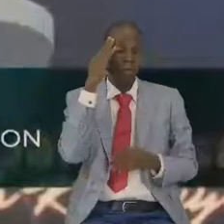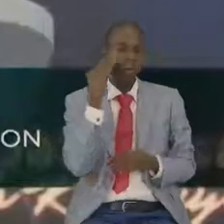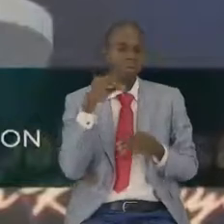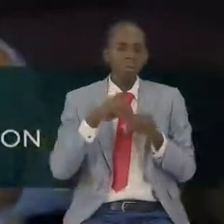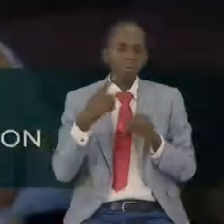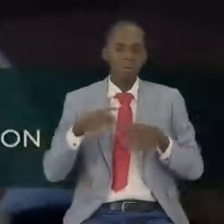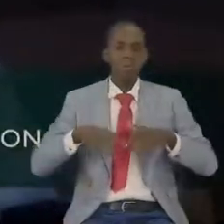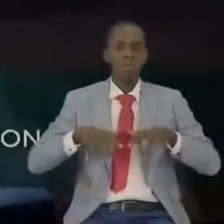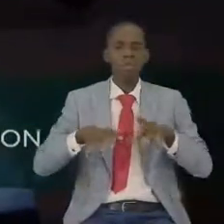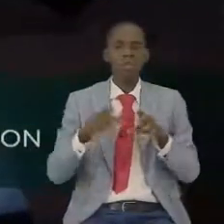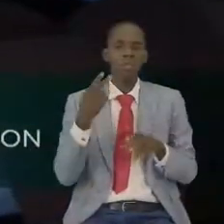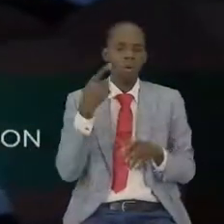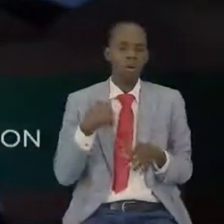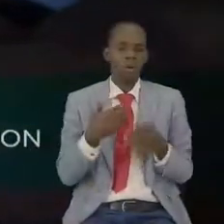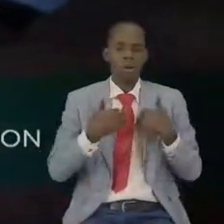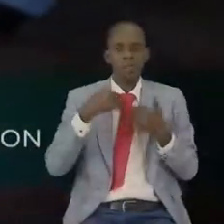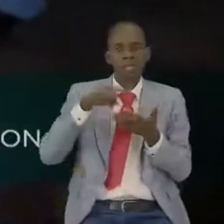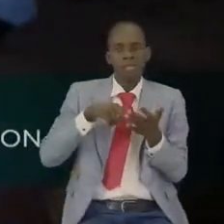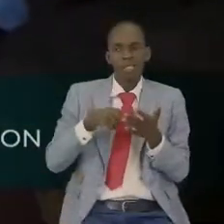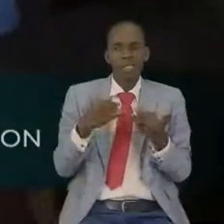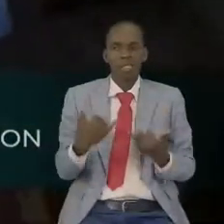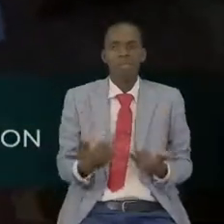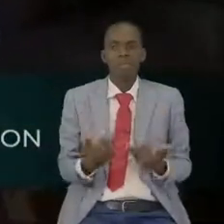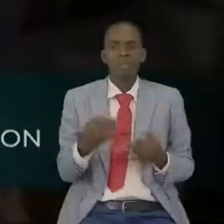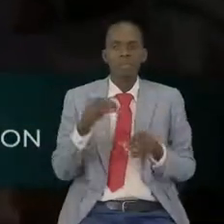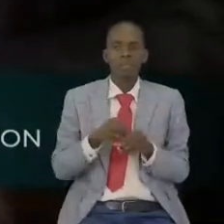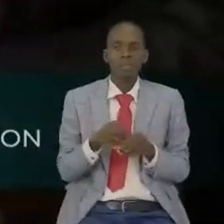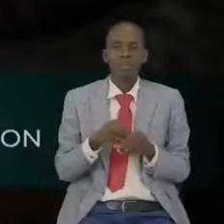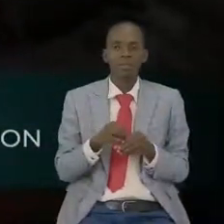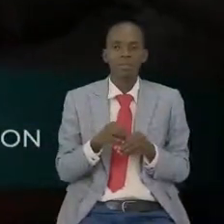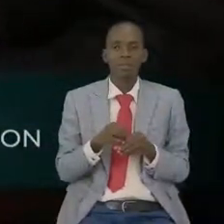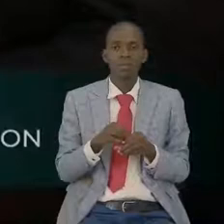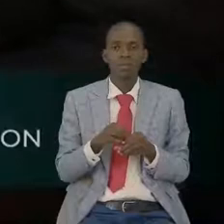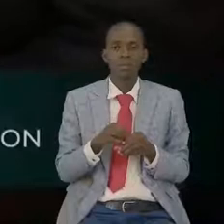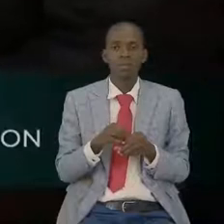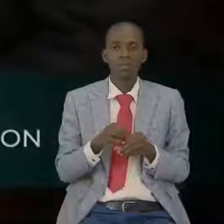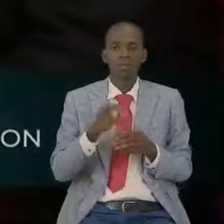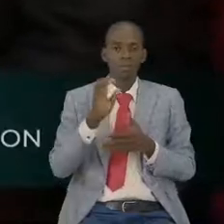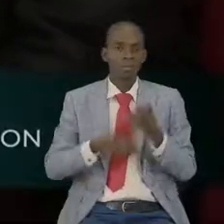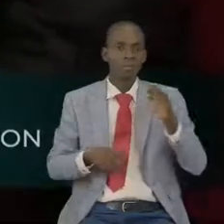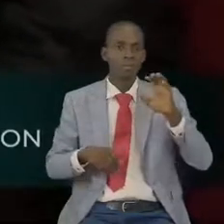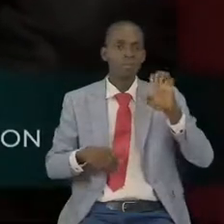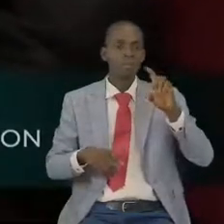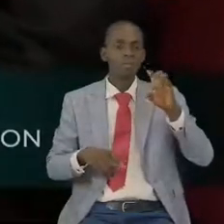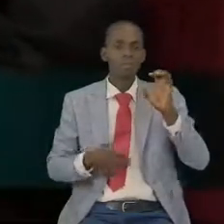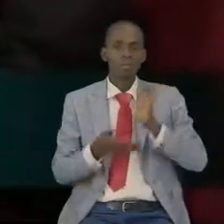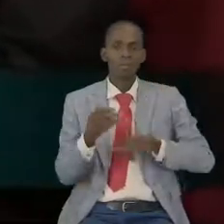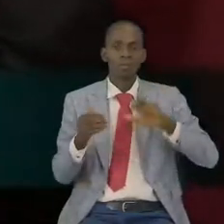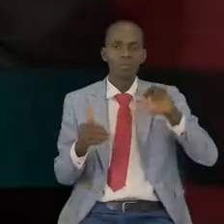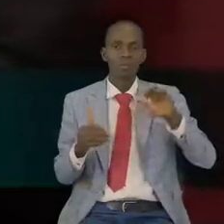l'assemblée. Nous l'avons déjà lu ce chapitre 15. 21 à 27.